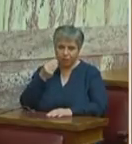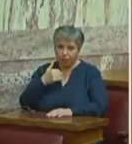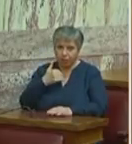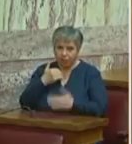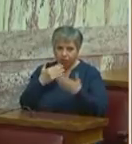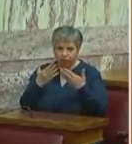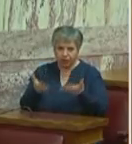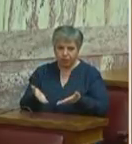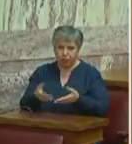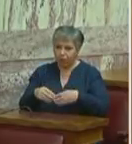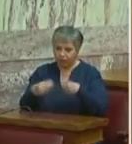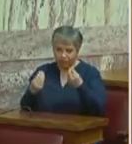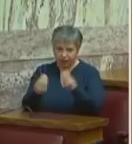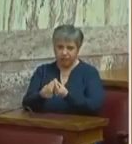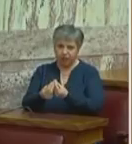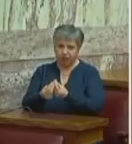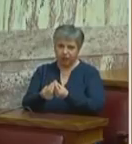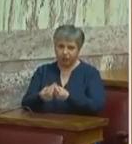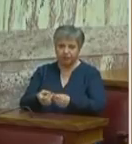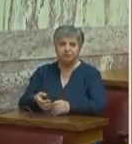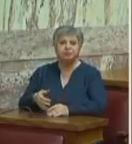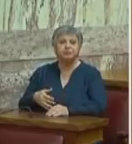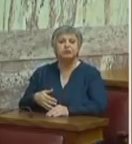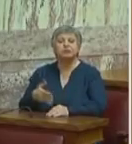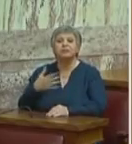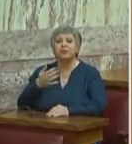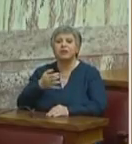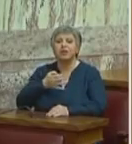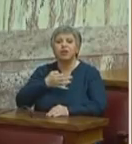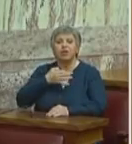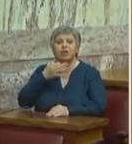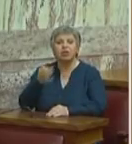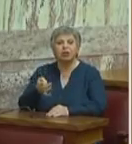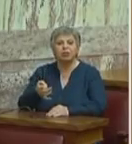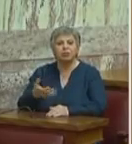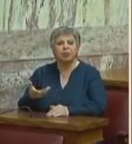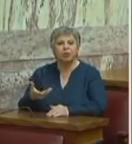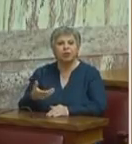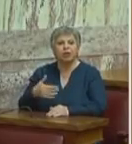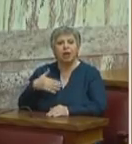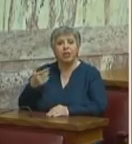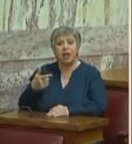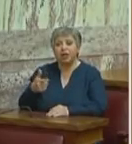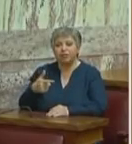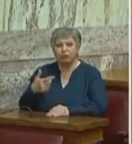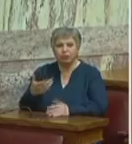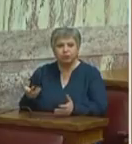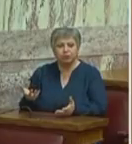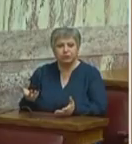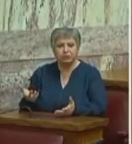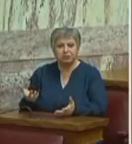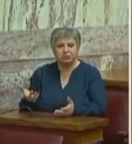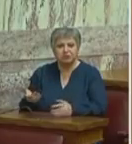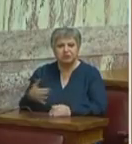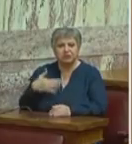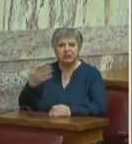Και τελικά, κυρίες και κύριοι συνάδελφοι, με αυτά τα ηλαροτραγικά επιχειρήματα, έχω την αίσθηση ότι παρακολουθούμε